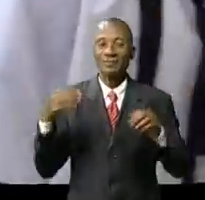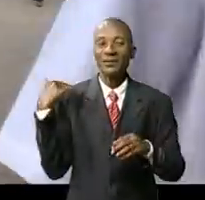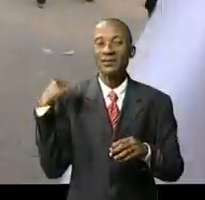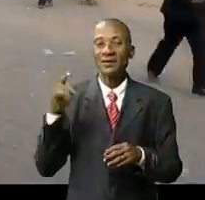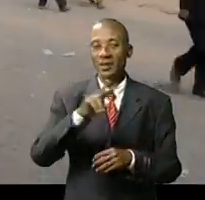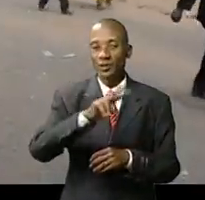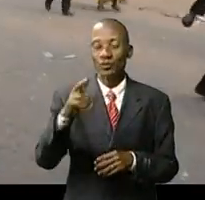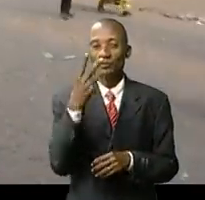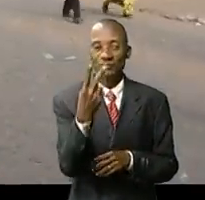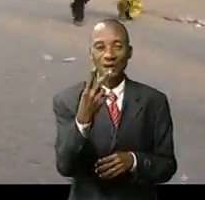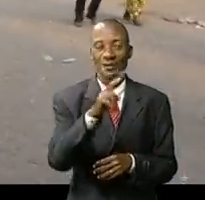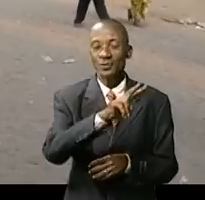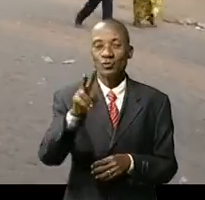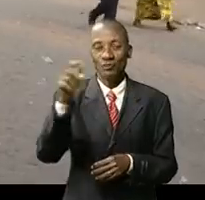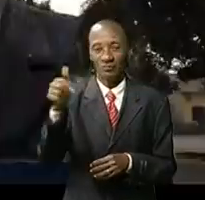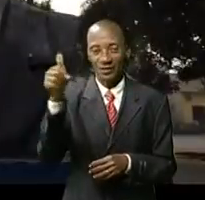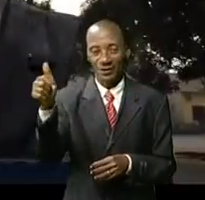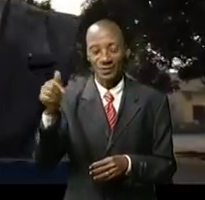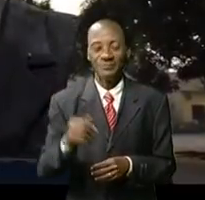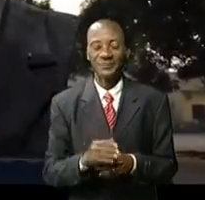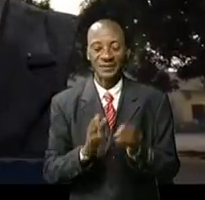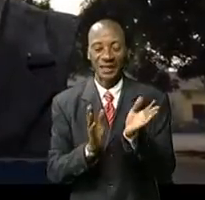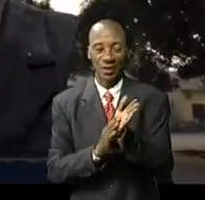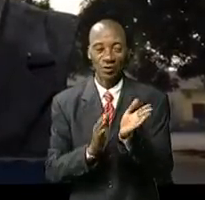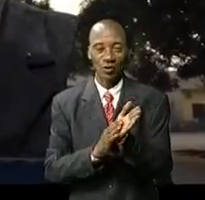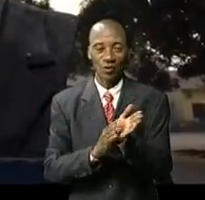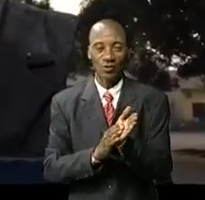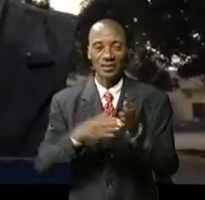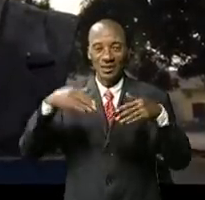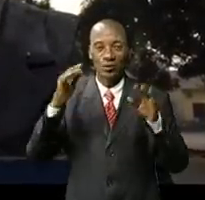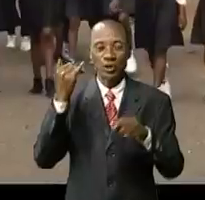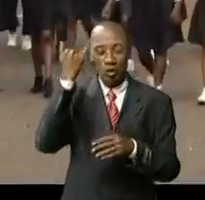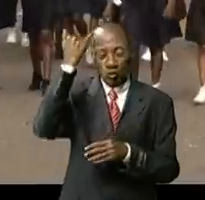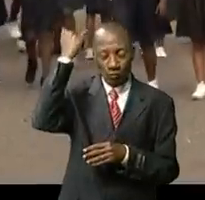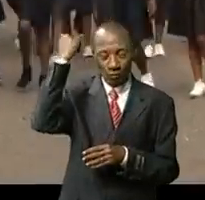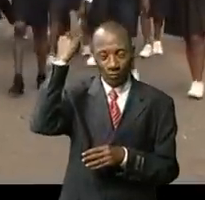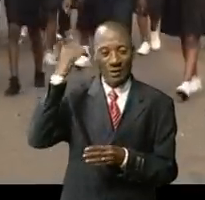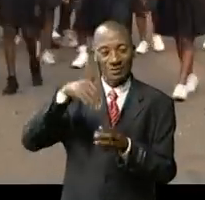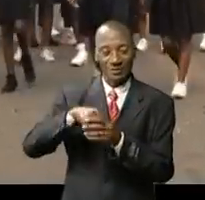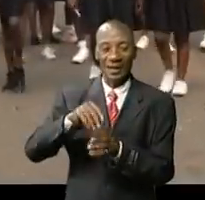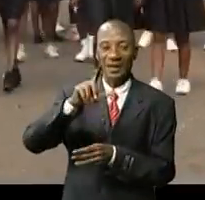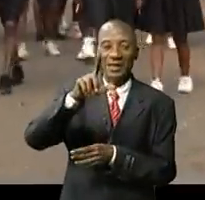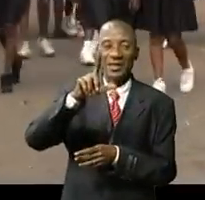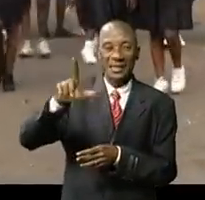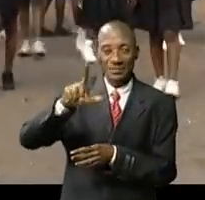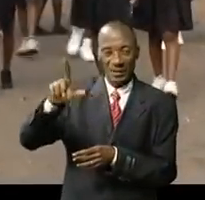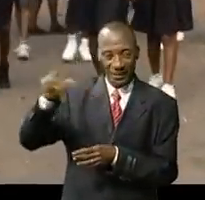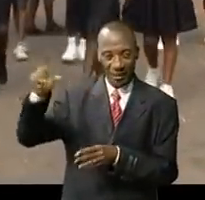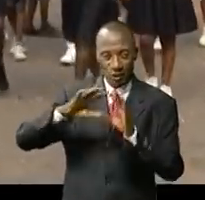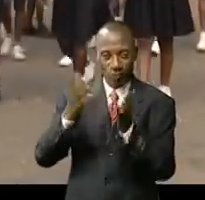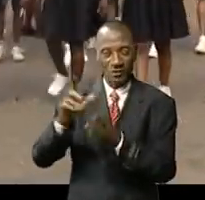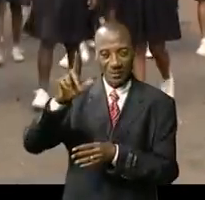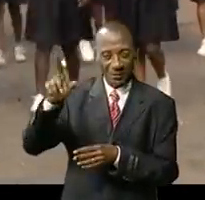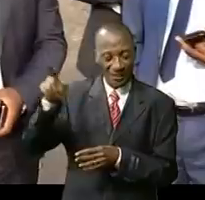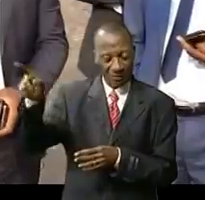édition 2020-2021. L'Institut Lumumba, dont la comité limitée a été choisie par le Premier ministre Jean-Michel Samalou Kondé